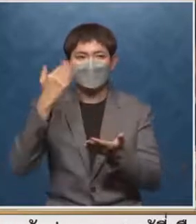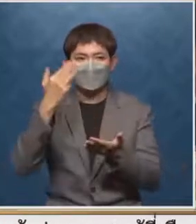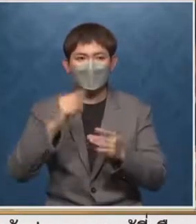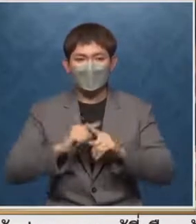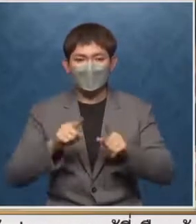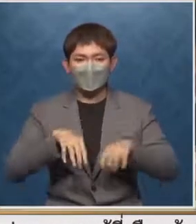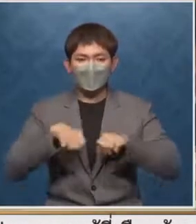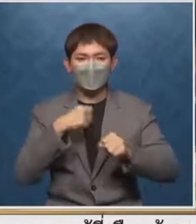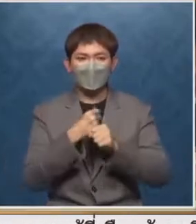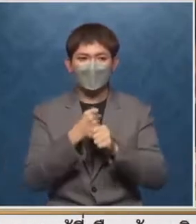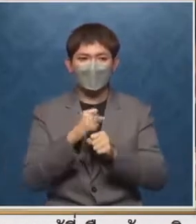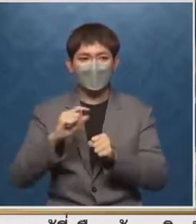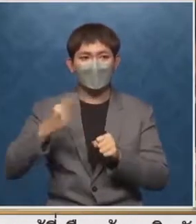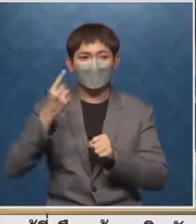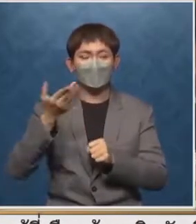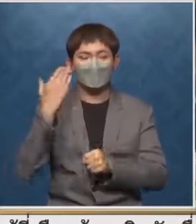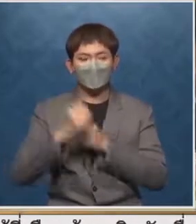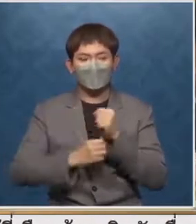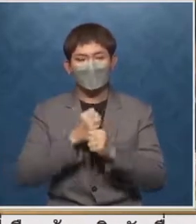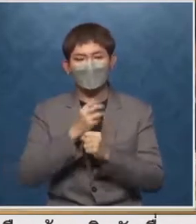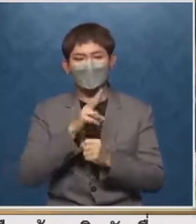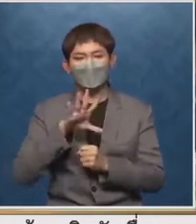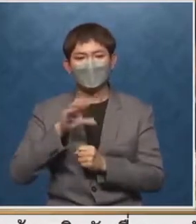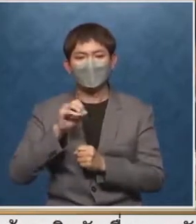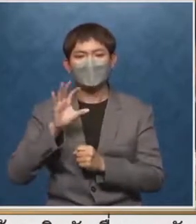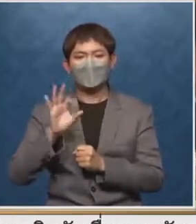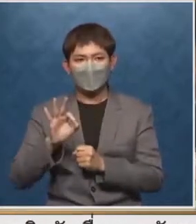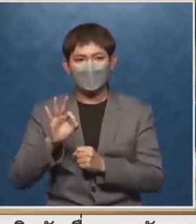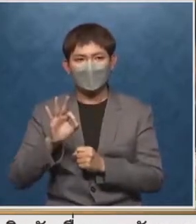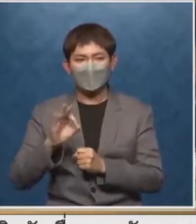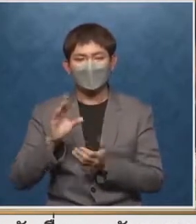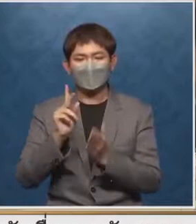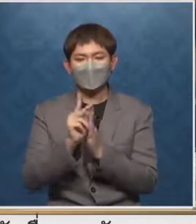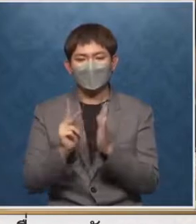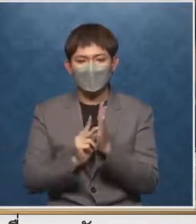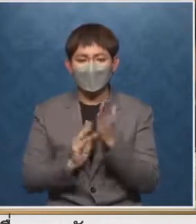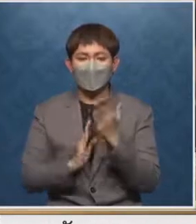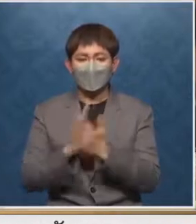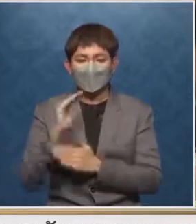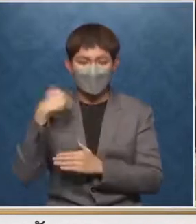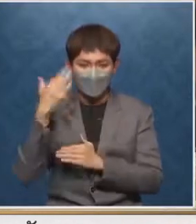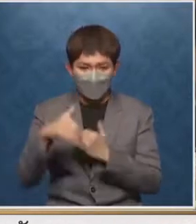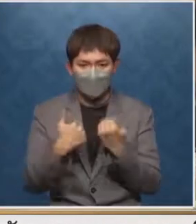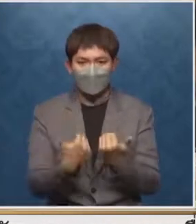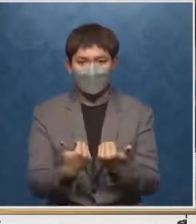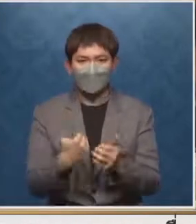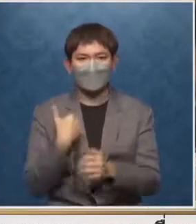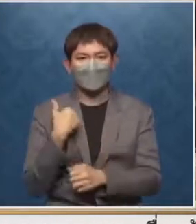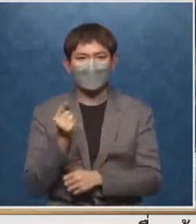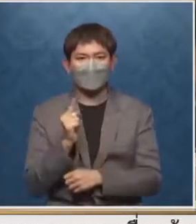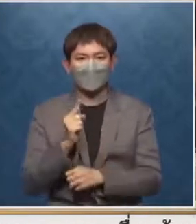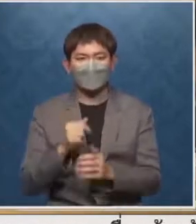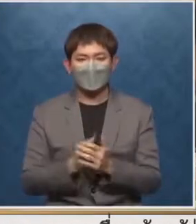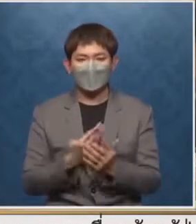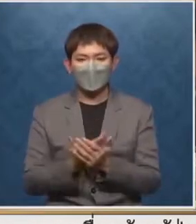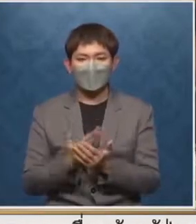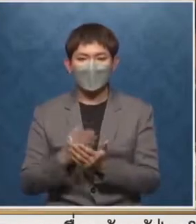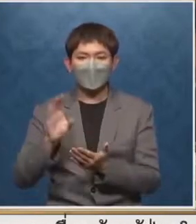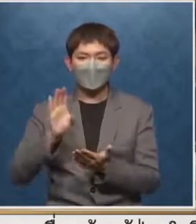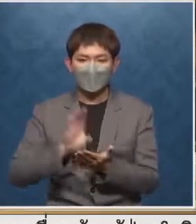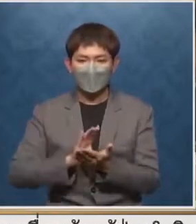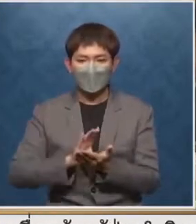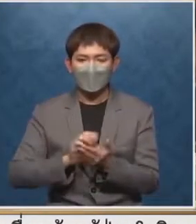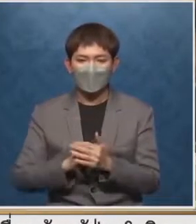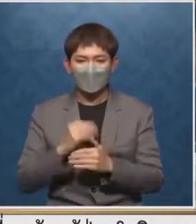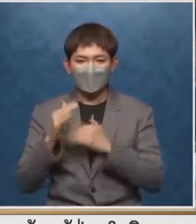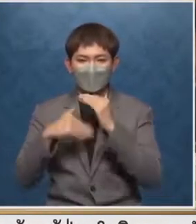ำเนินการมาตั้งแต่ปี2559หลังจากกฎหมายผ่านแล้วมาจนถึงปัจจุบันขอเรียนว่าแหล่งเงินของกองทุนพั